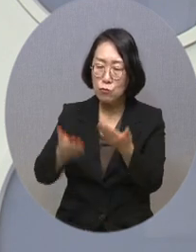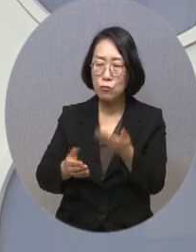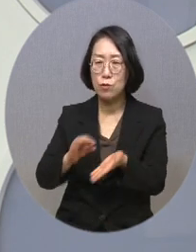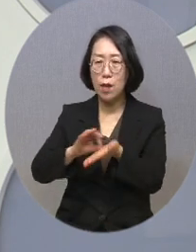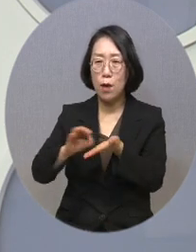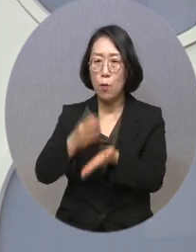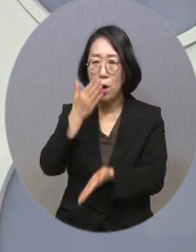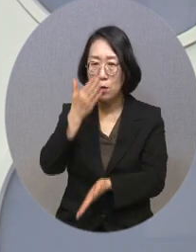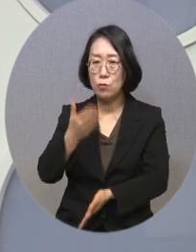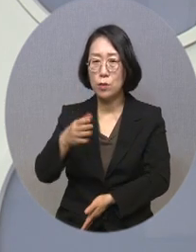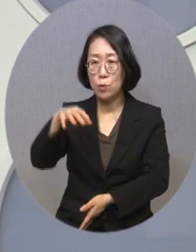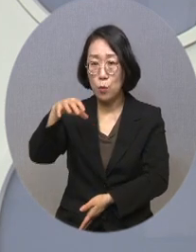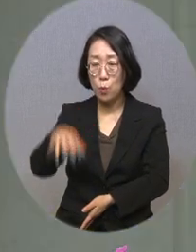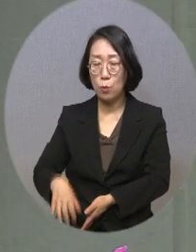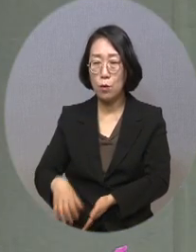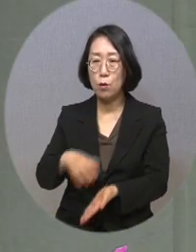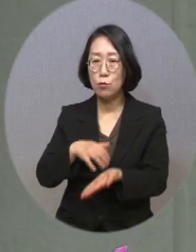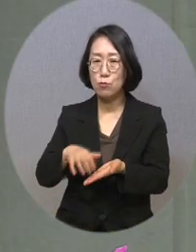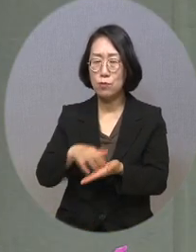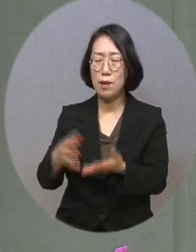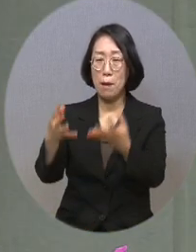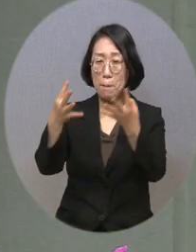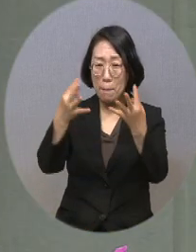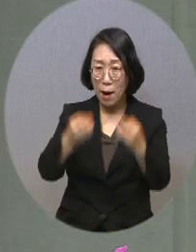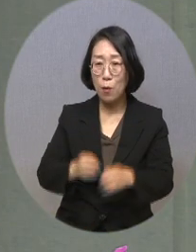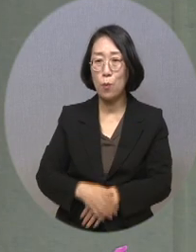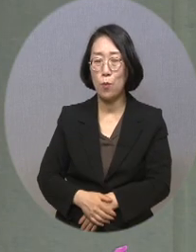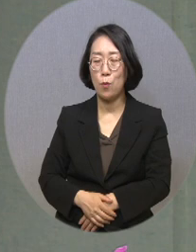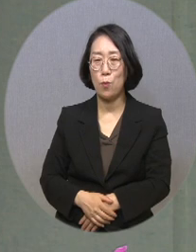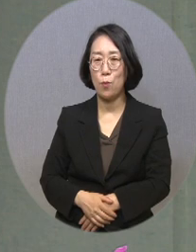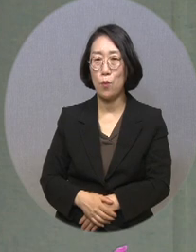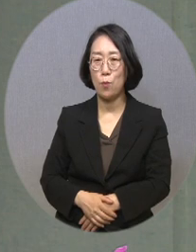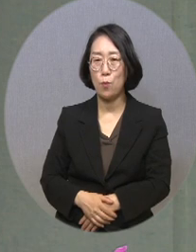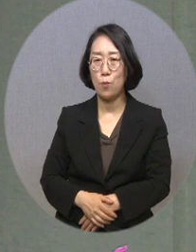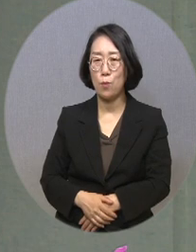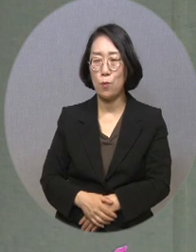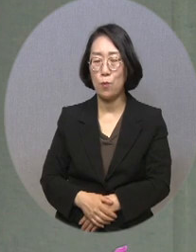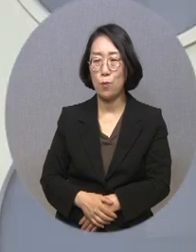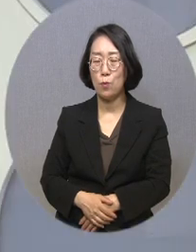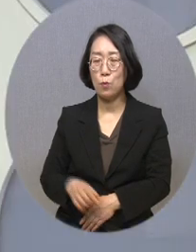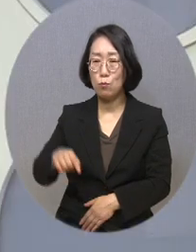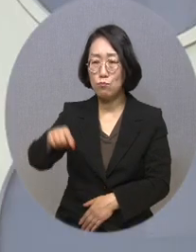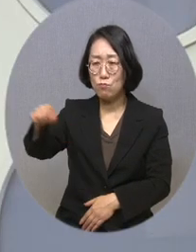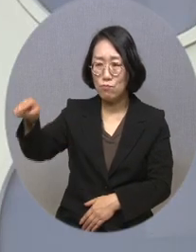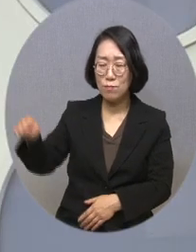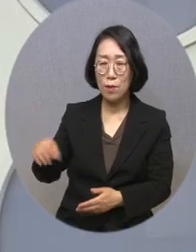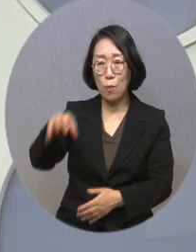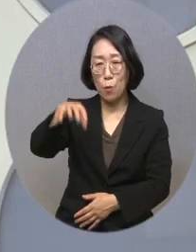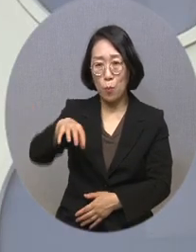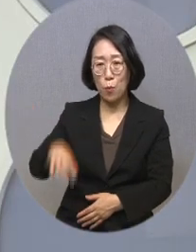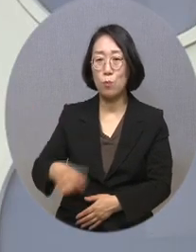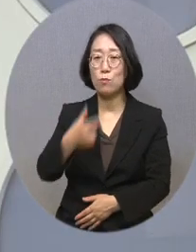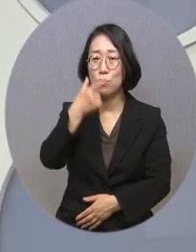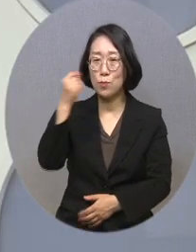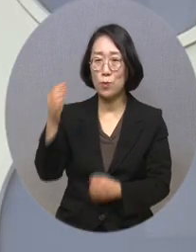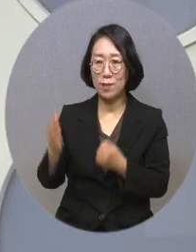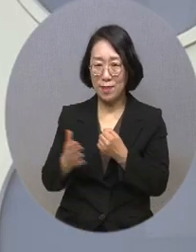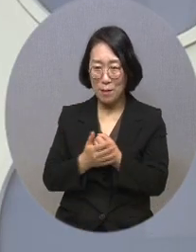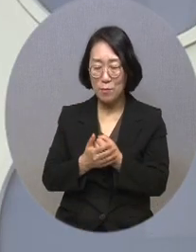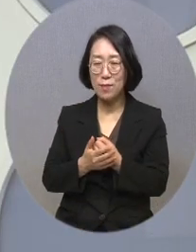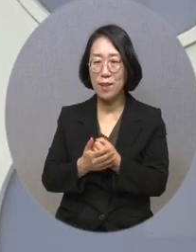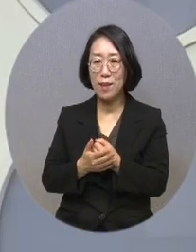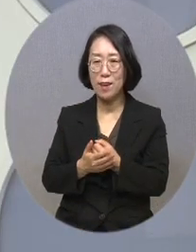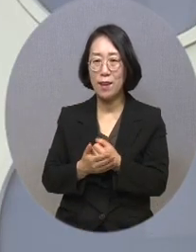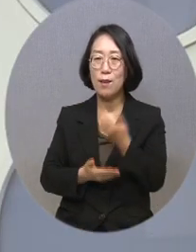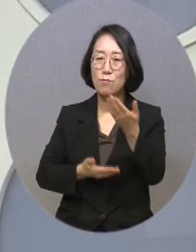수 있는 인원은 많고 또 그러다 보니 공급량은 적고 이래서 그것을 시행을 하지 못했던